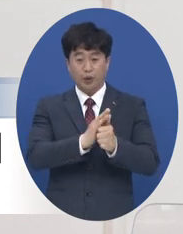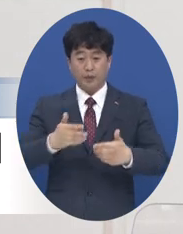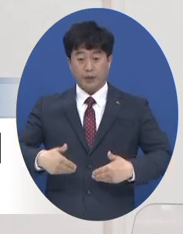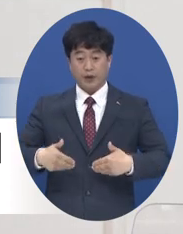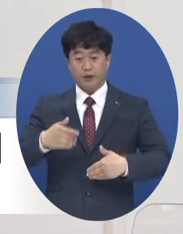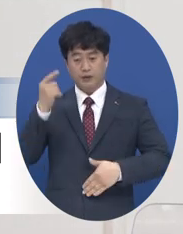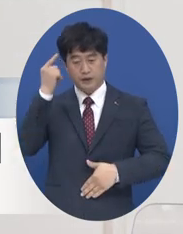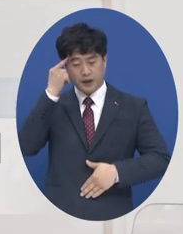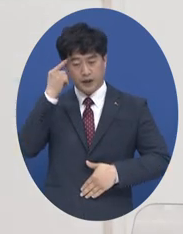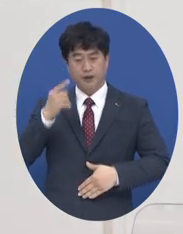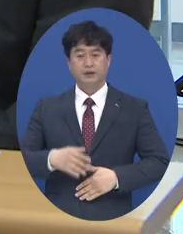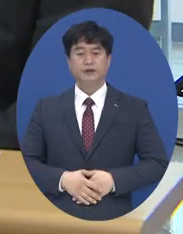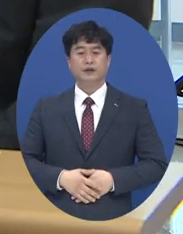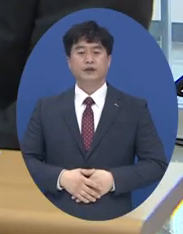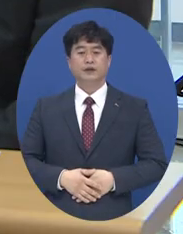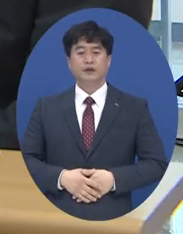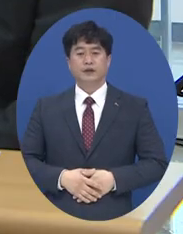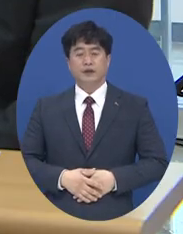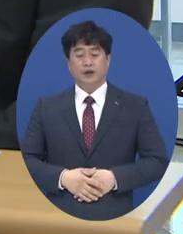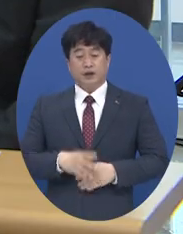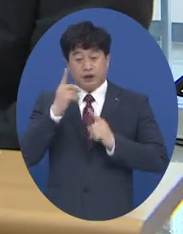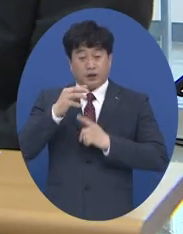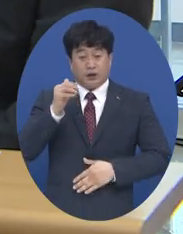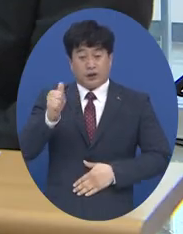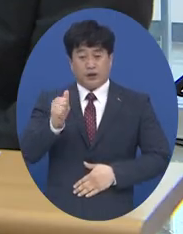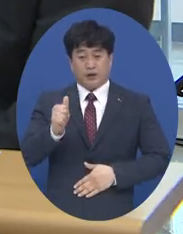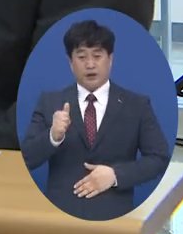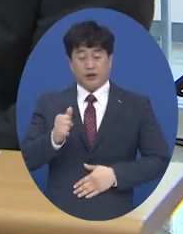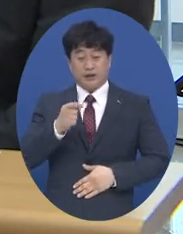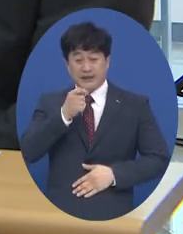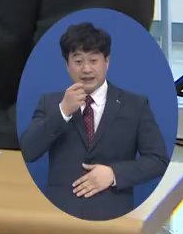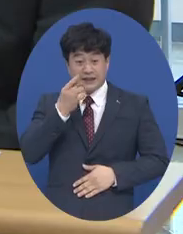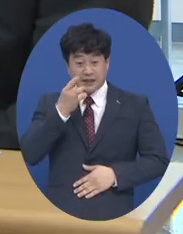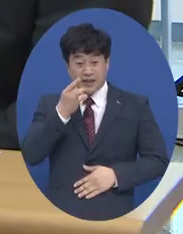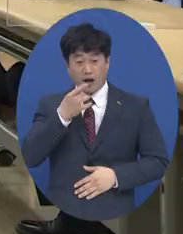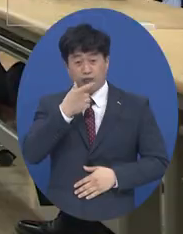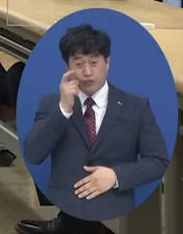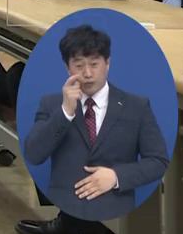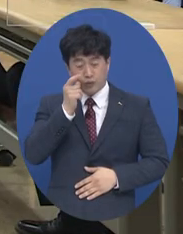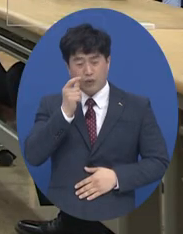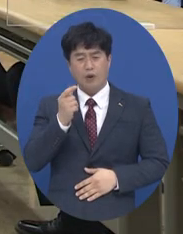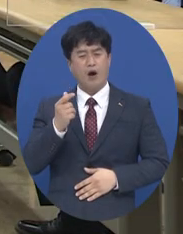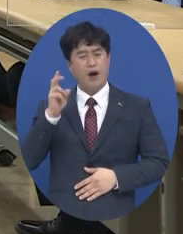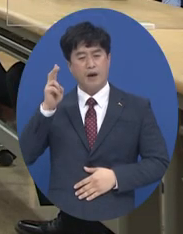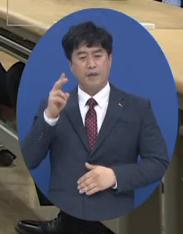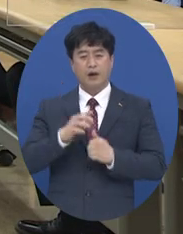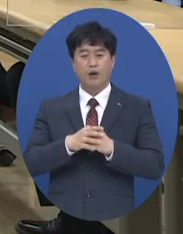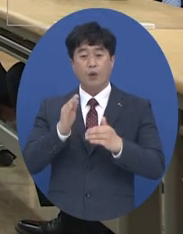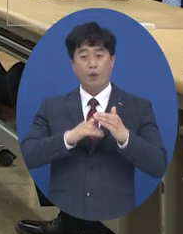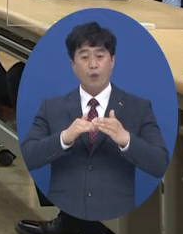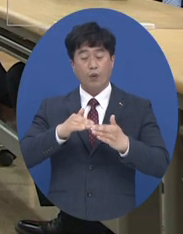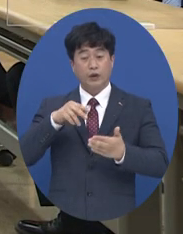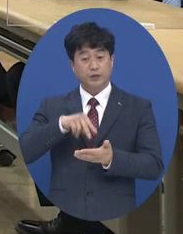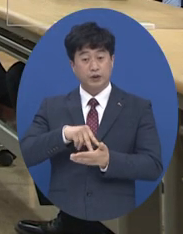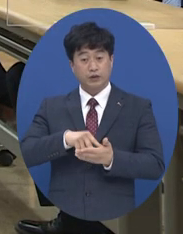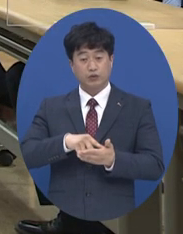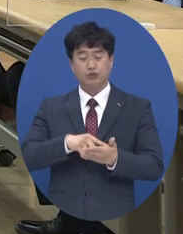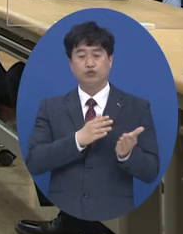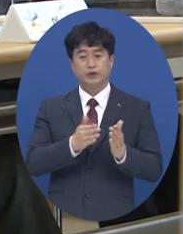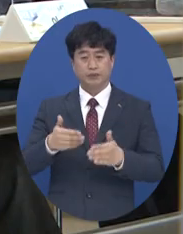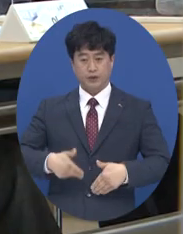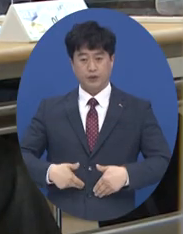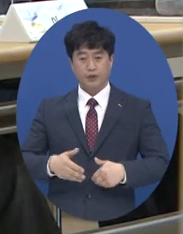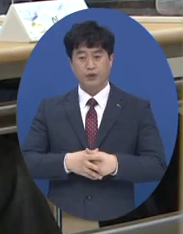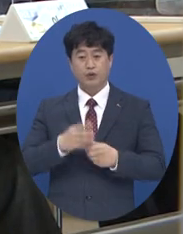지원이 필요하지 않겠냐고 생각하고. 이 지사는 곡물이 언젠가는 부족할 가능성이 있기 때문에 공공 영역에서 준비를 해야 한다며